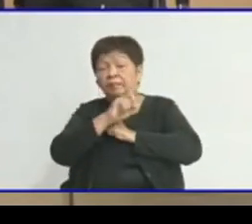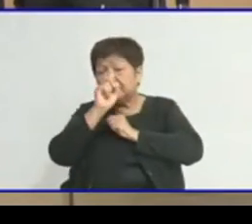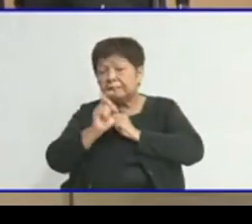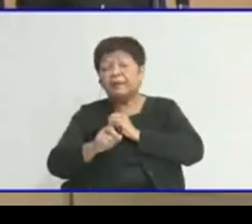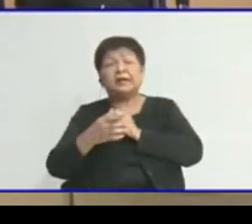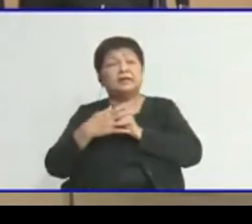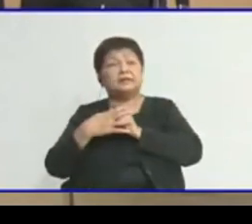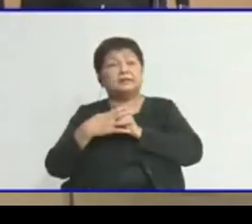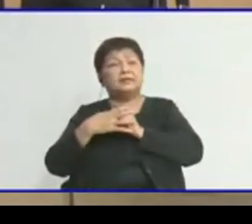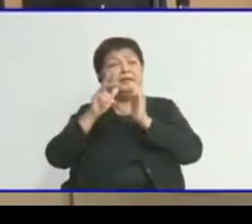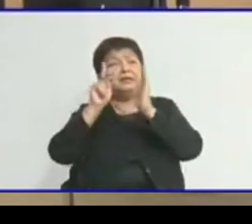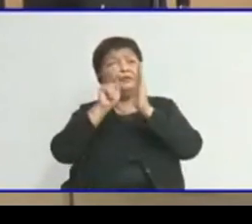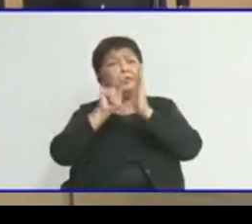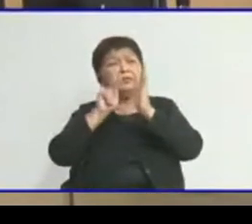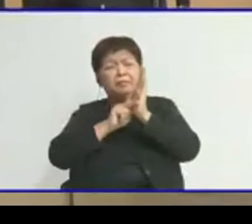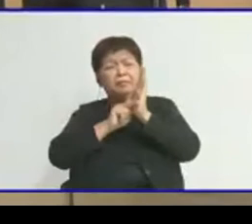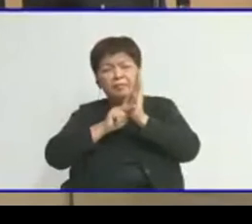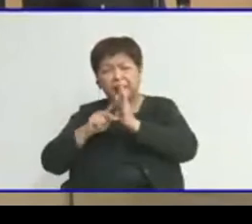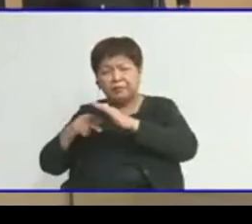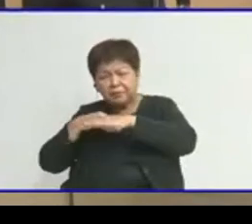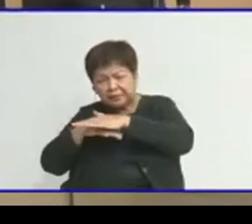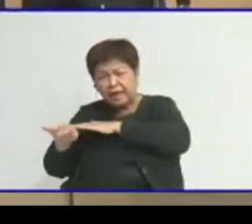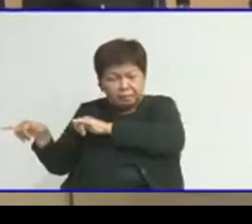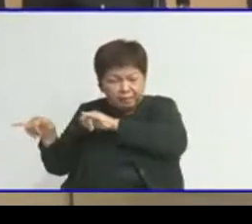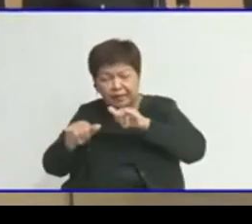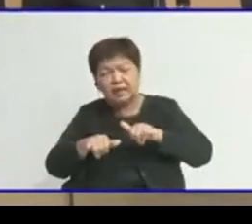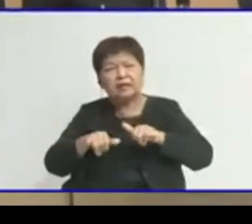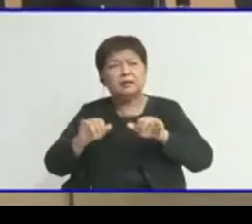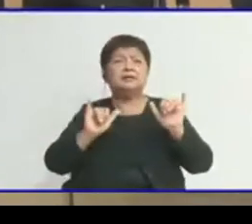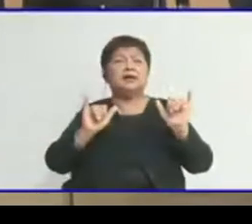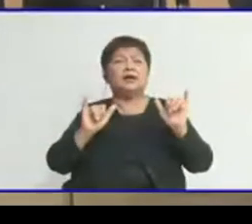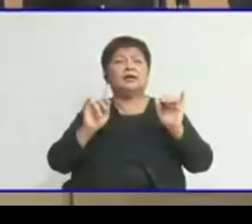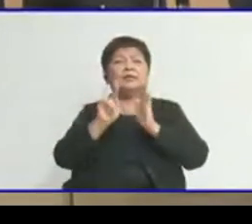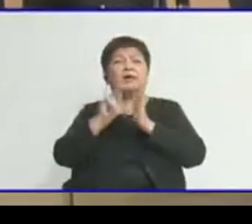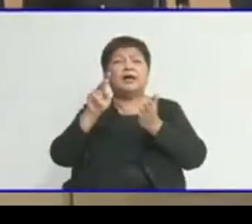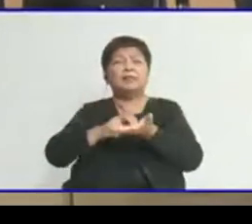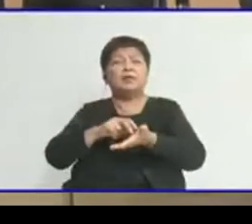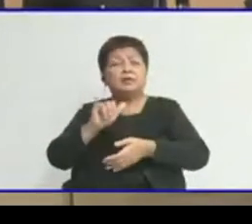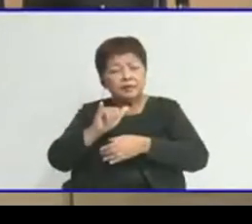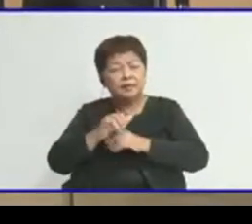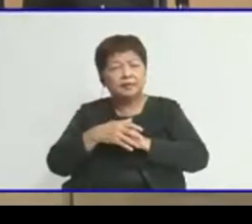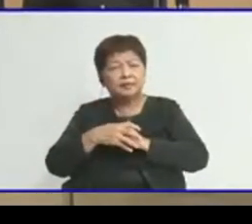แต่ว่ามันจะเปลี่ยนไปมากน้อยแค่ไหนถ้าสมมุติว่าเราแบบเต็มที่อ่ะสมมุติปฏิบัติแบบ